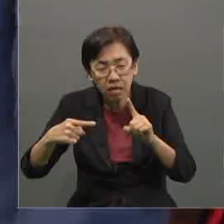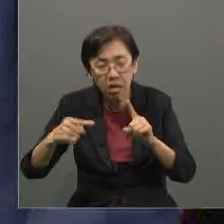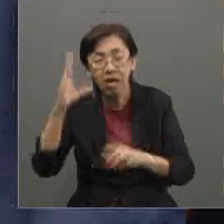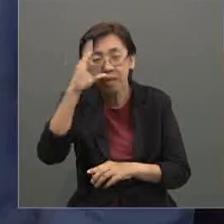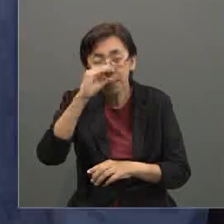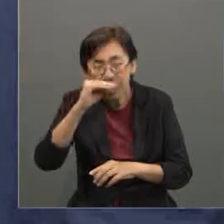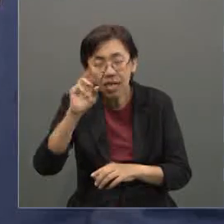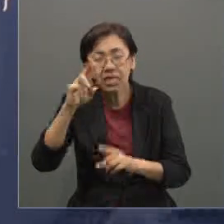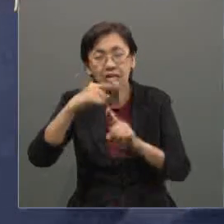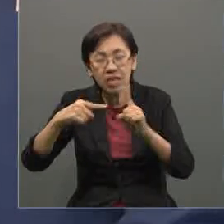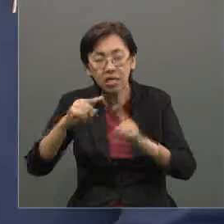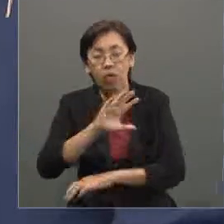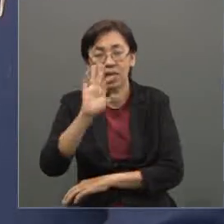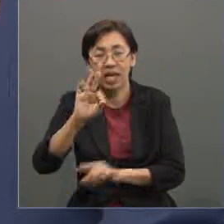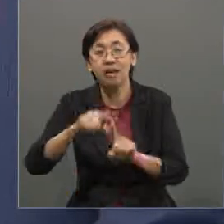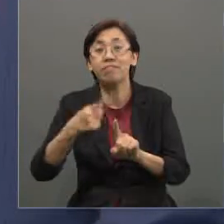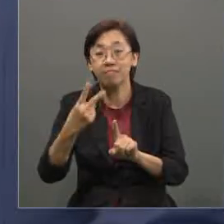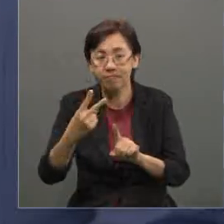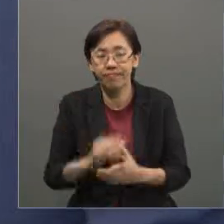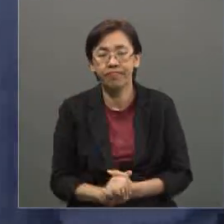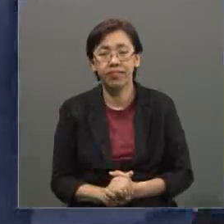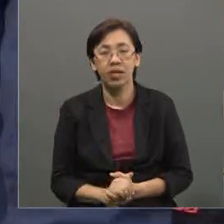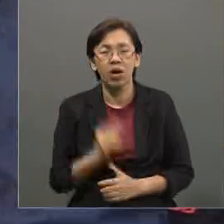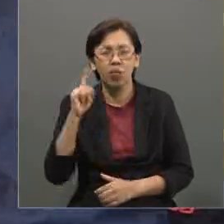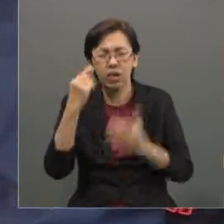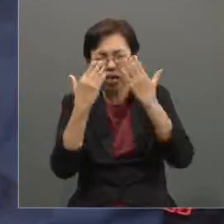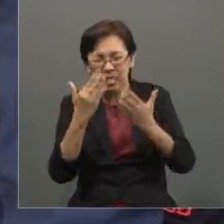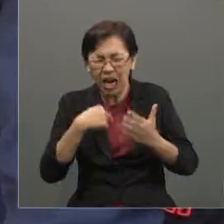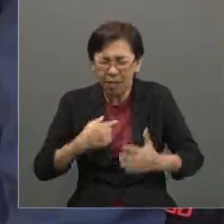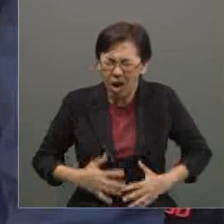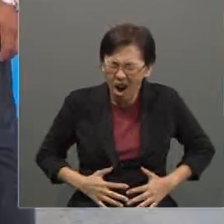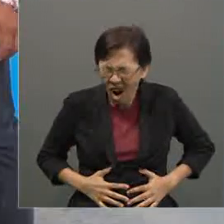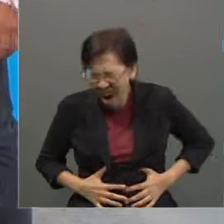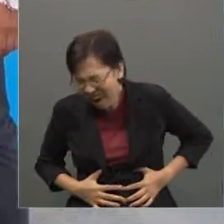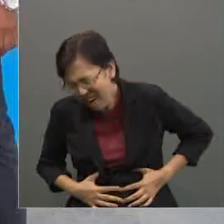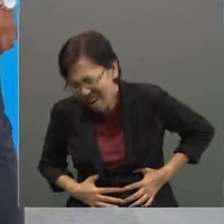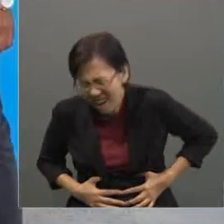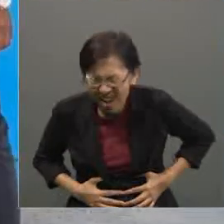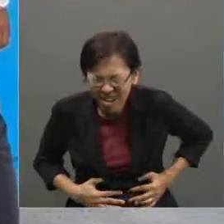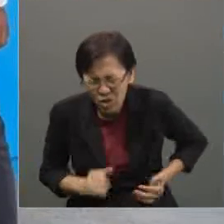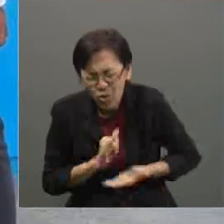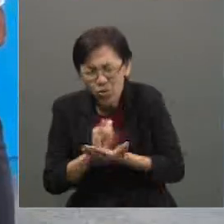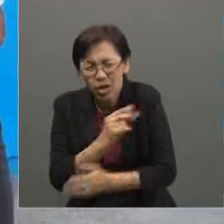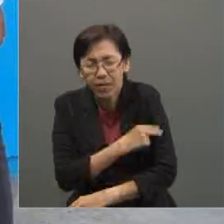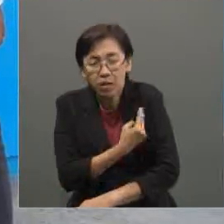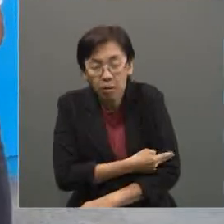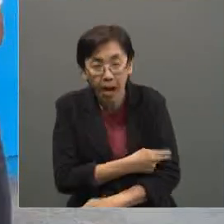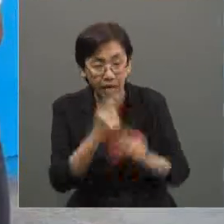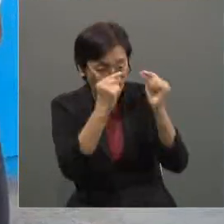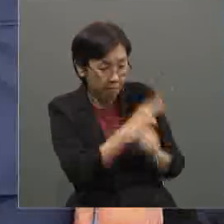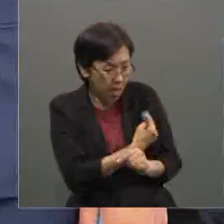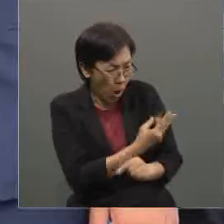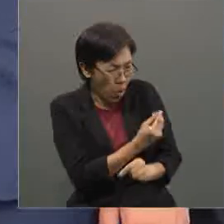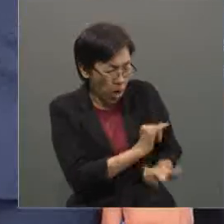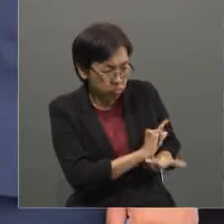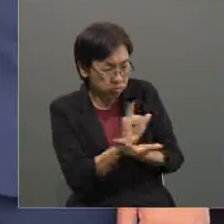ามคืนเข้าวันที่9กุมภาพันธ์คุณฮารินาปวดท้องรุนแรงอีกคราวนี้พอไปถึงโรงพยาบาลนะพยาบาลรีบพาเข้